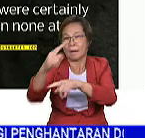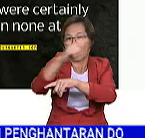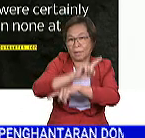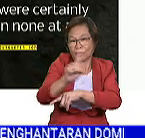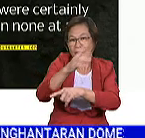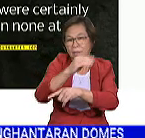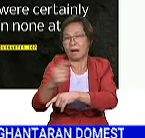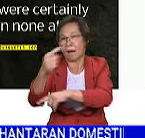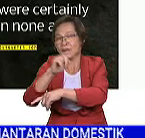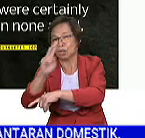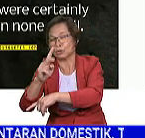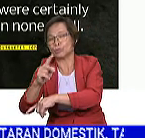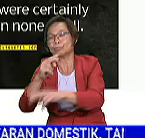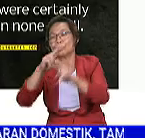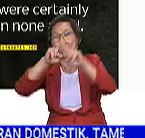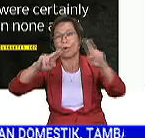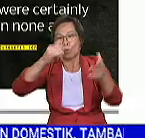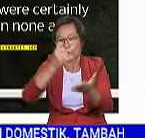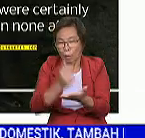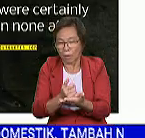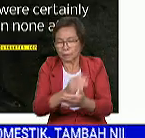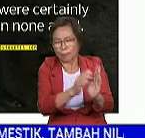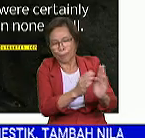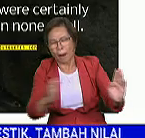kuarantin. Sepanjang tempoh kuarantin, mereka akan